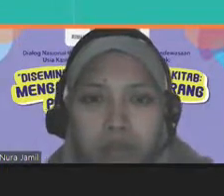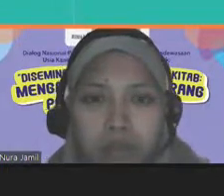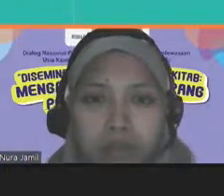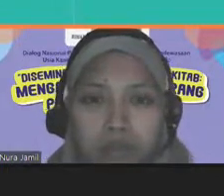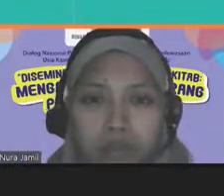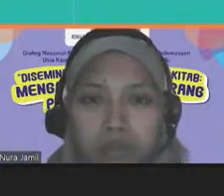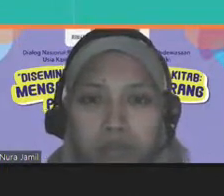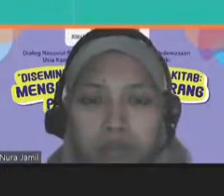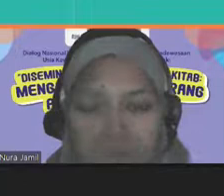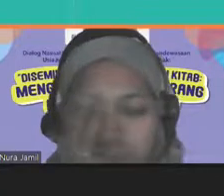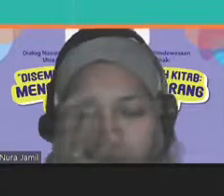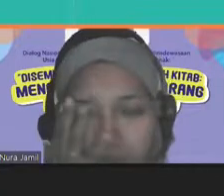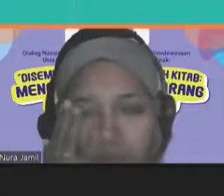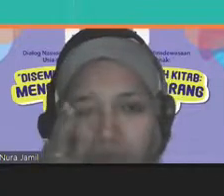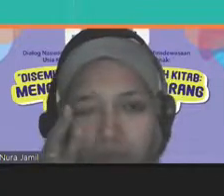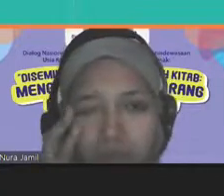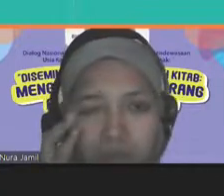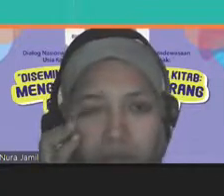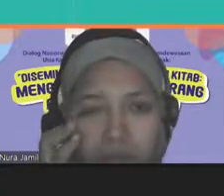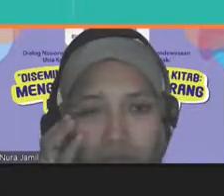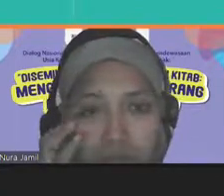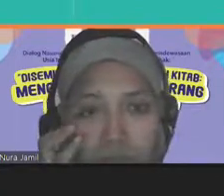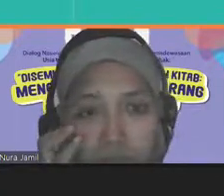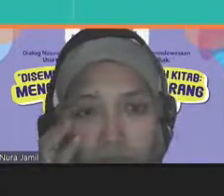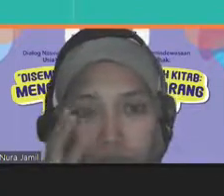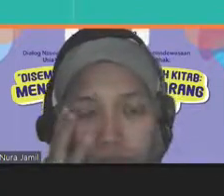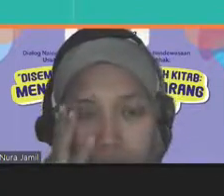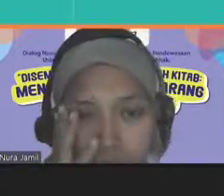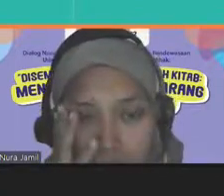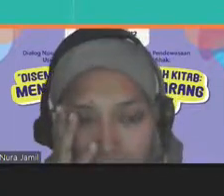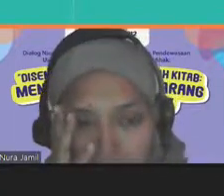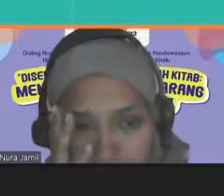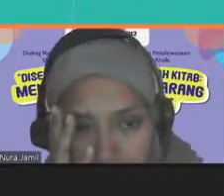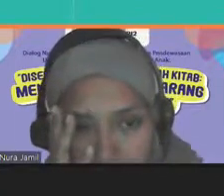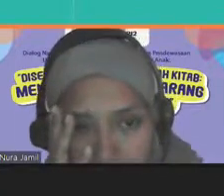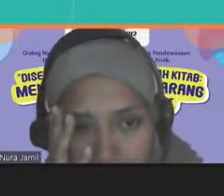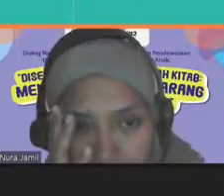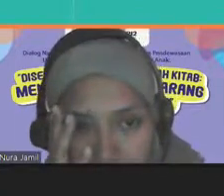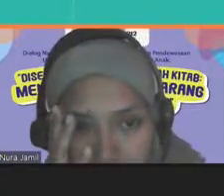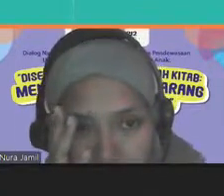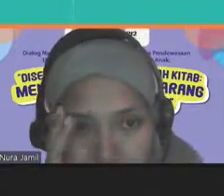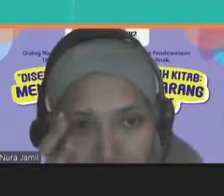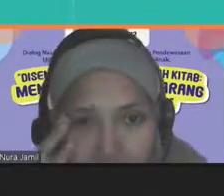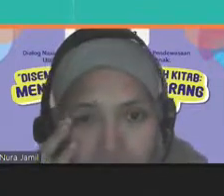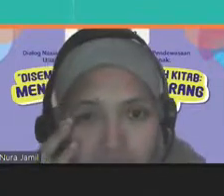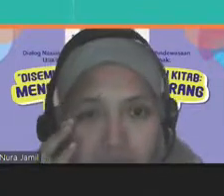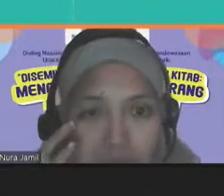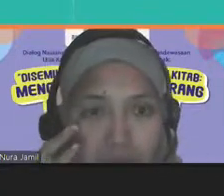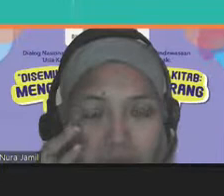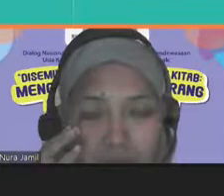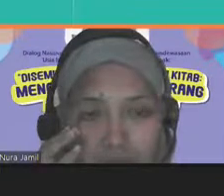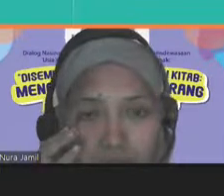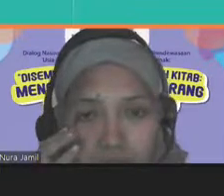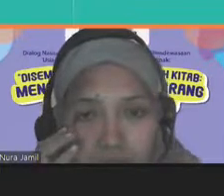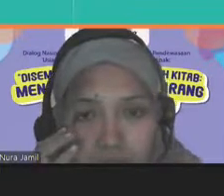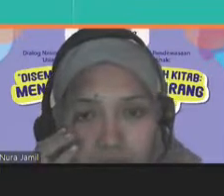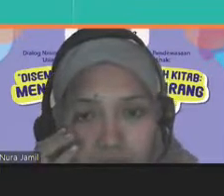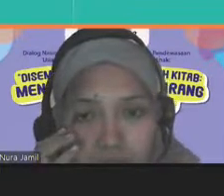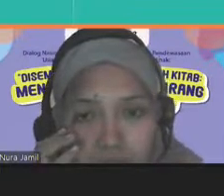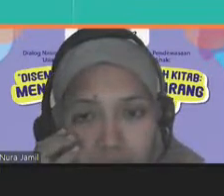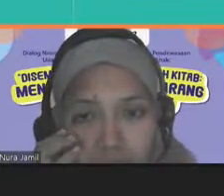Meskipun saya juga sambil WA terus ke Pak Kiai Isom, tapi yang bertemu langsung dengan Pak Kiai Isom kan Gus